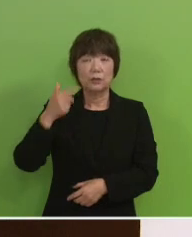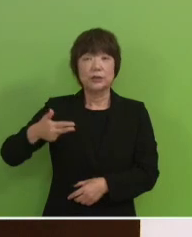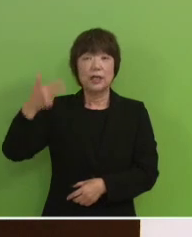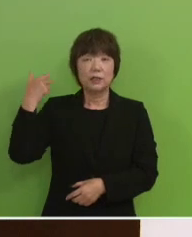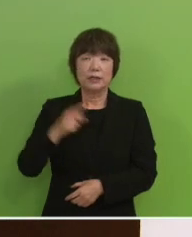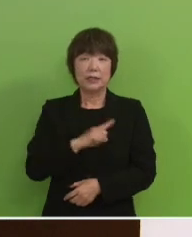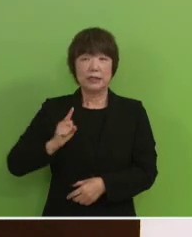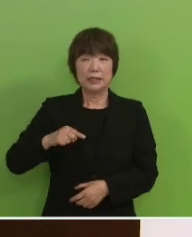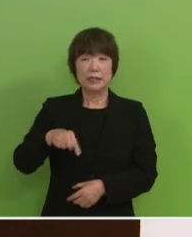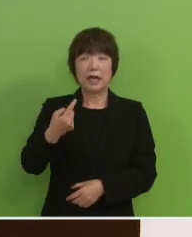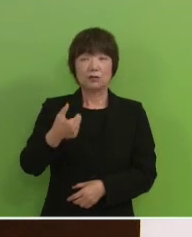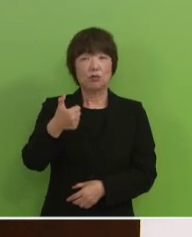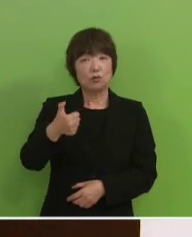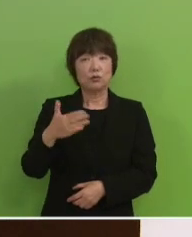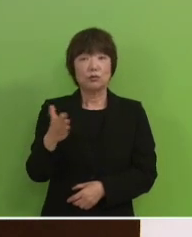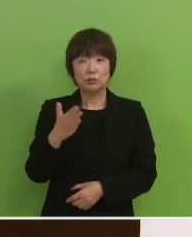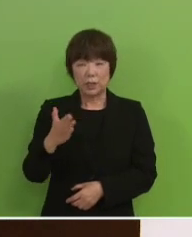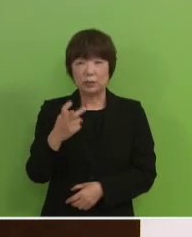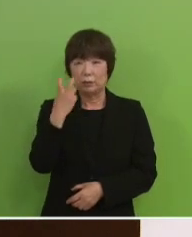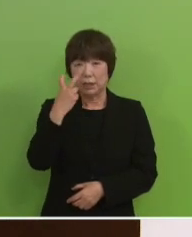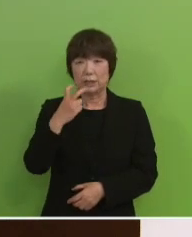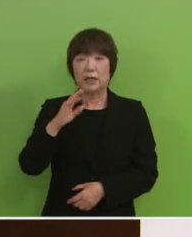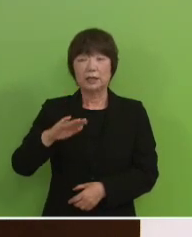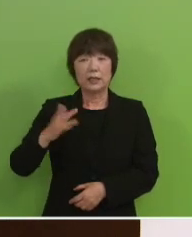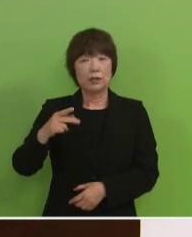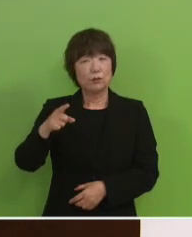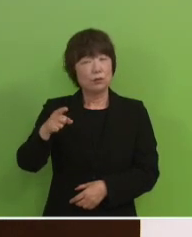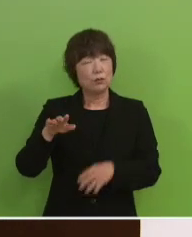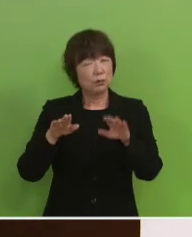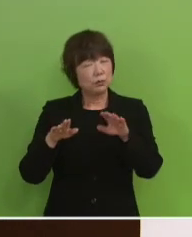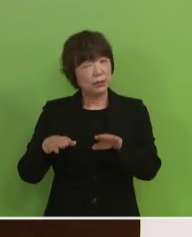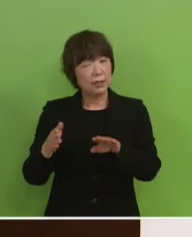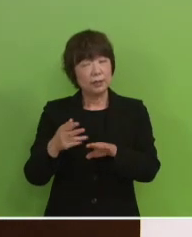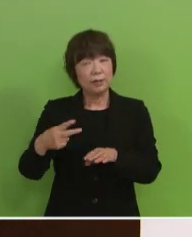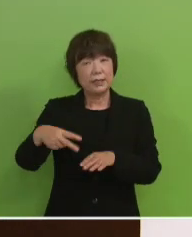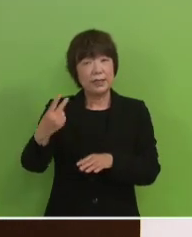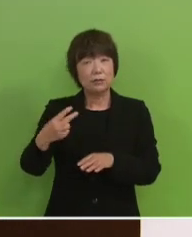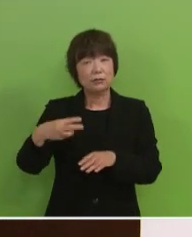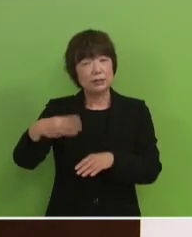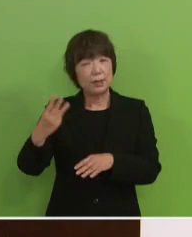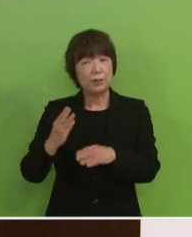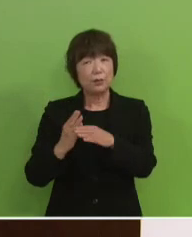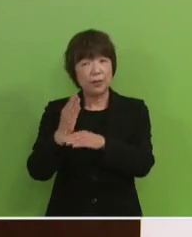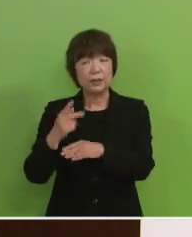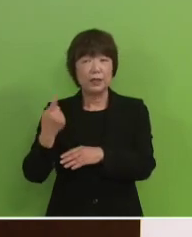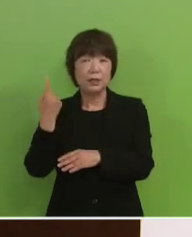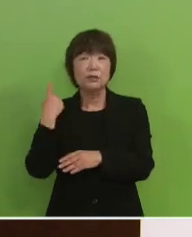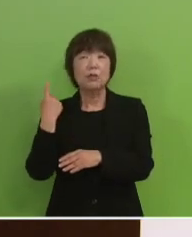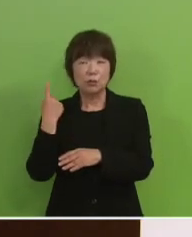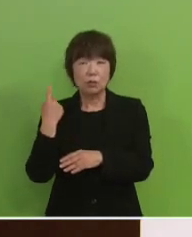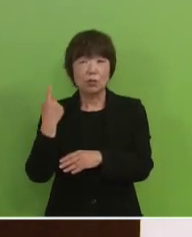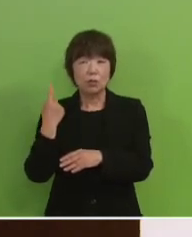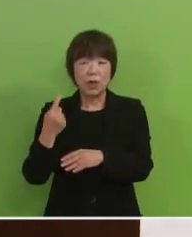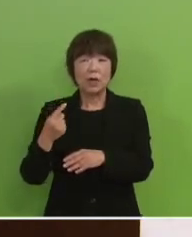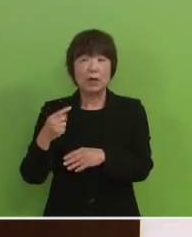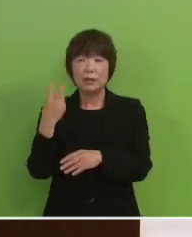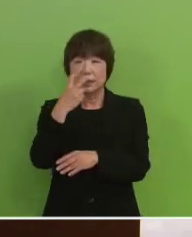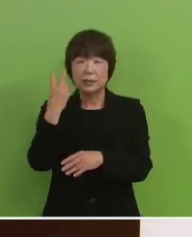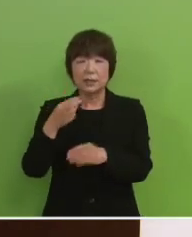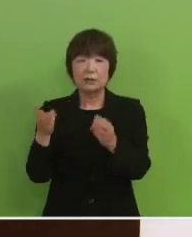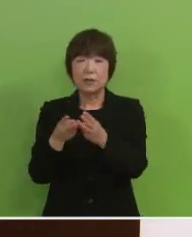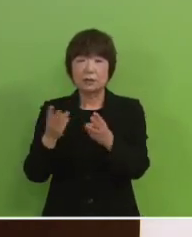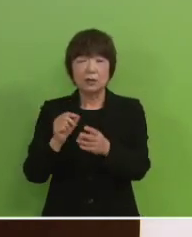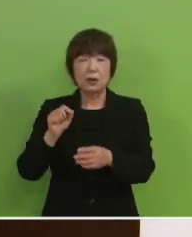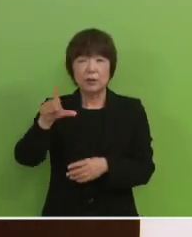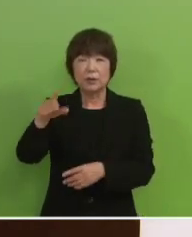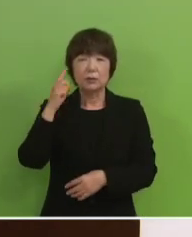1日平均150件程度でしたけどもまぁ200件300件と増えていますので昨日かなり多くの検査が実施されており